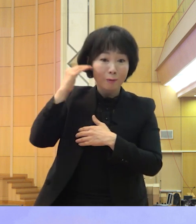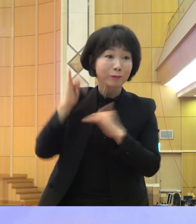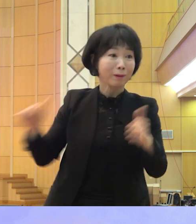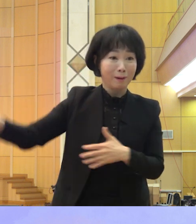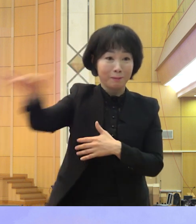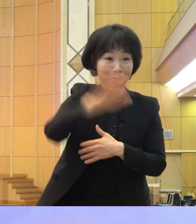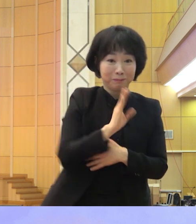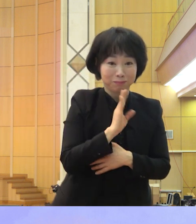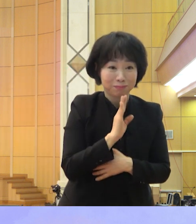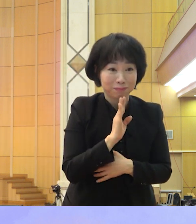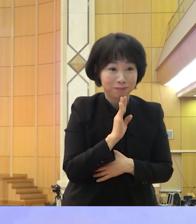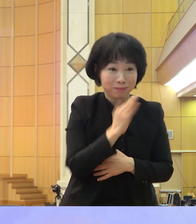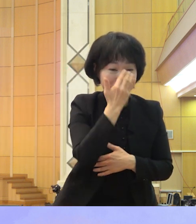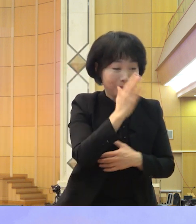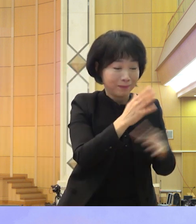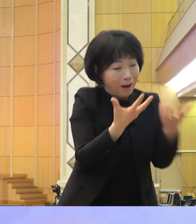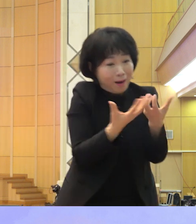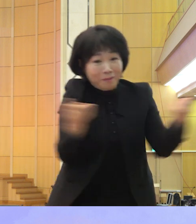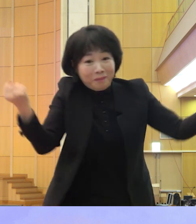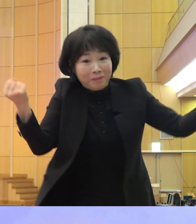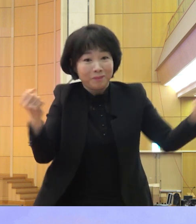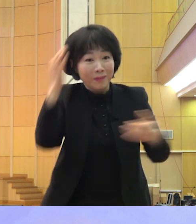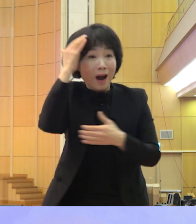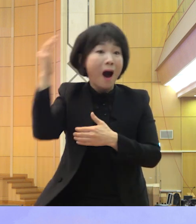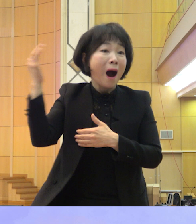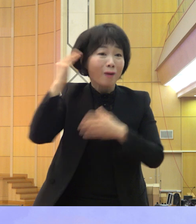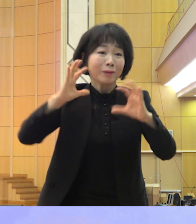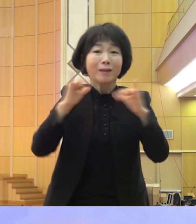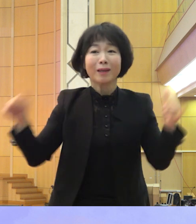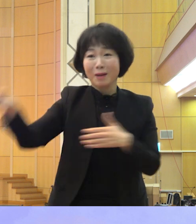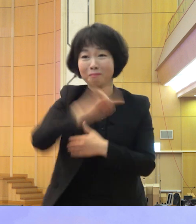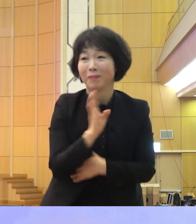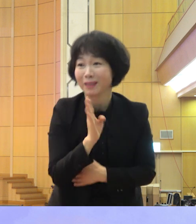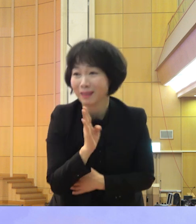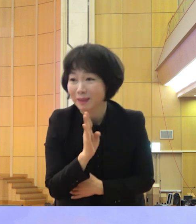우리가 우리를 몰라요? 한족이잖아.